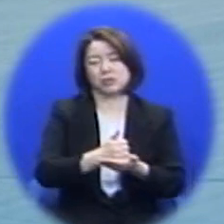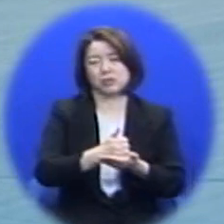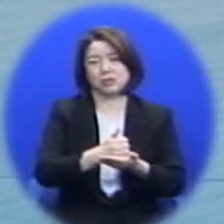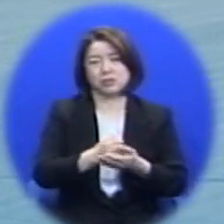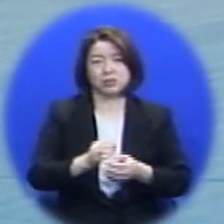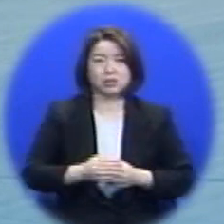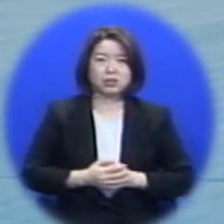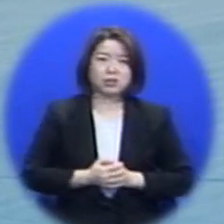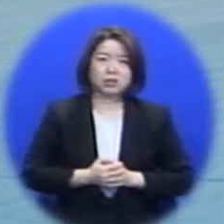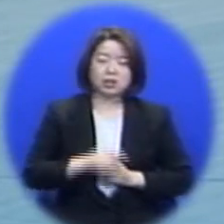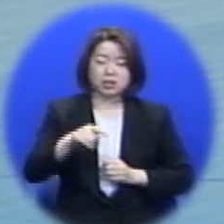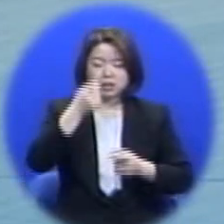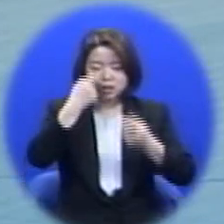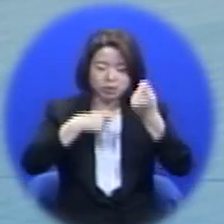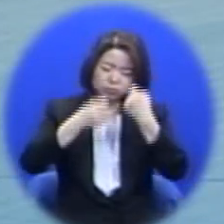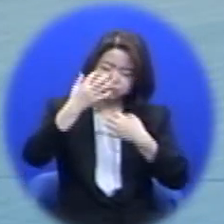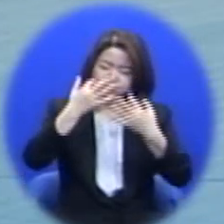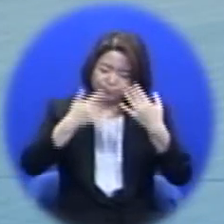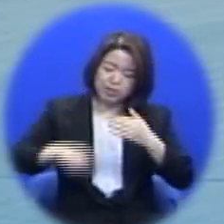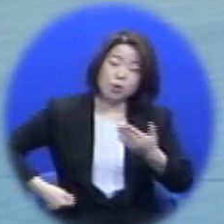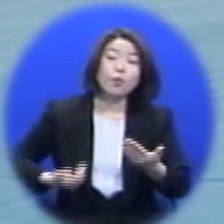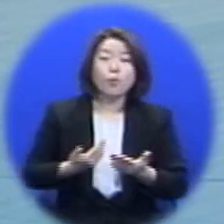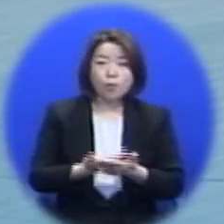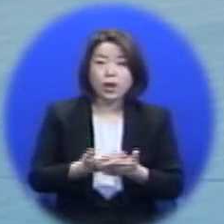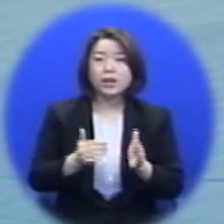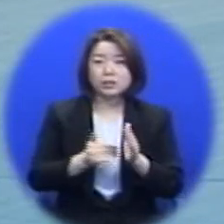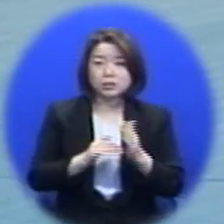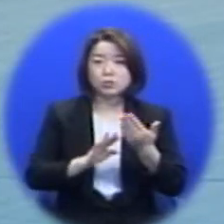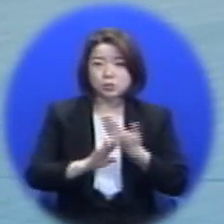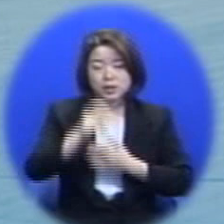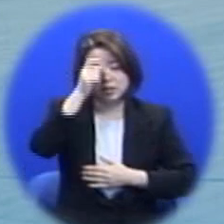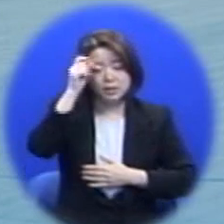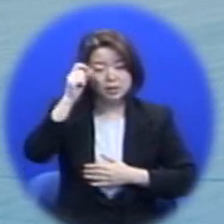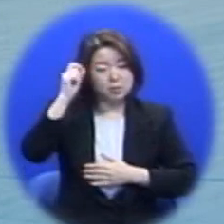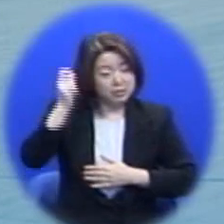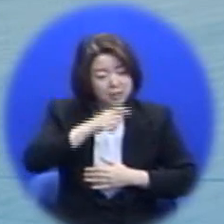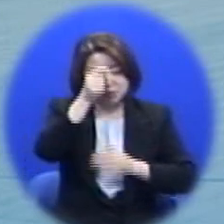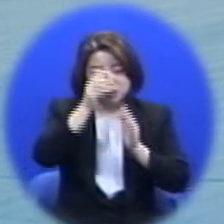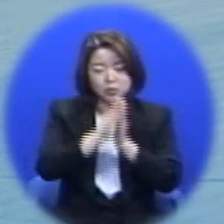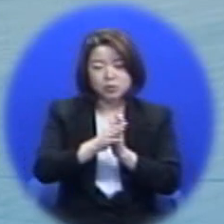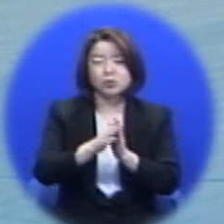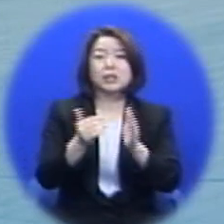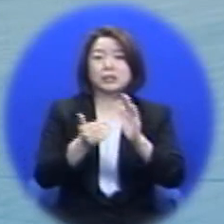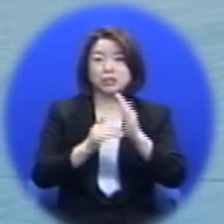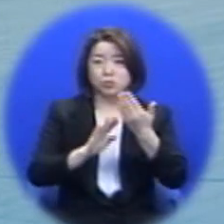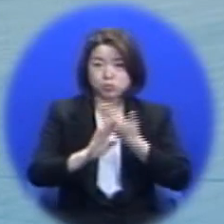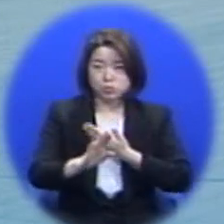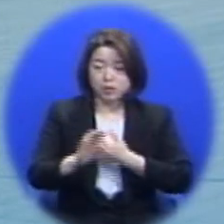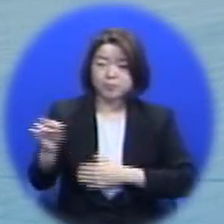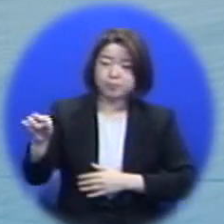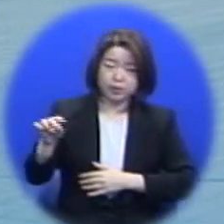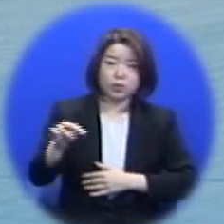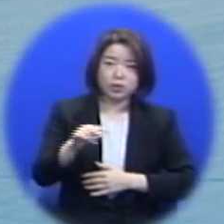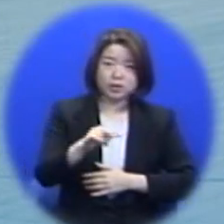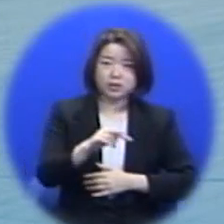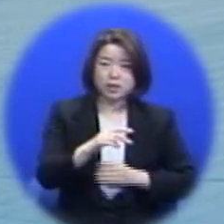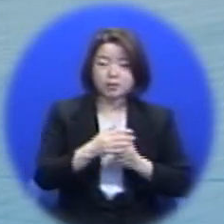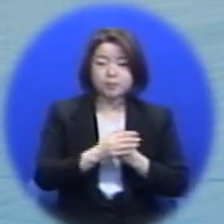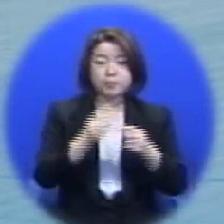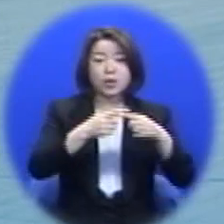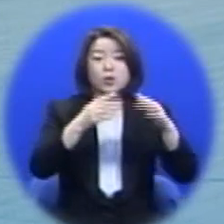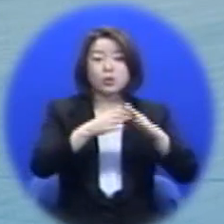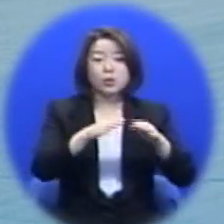죄스럽더라고요. 그렇게 울고 회개하고 새벽기도 끝나고 나오는데 교회 로비에 그런 사정을 아는지